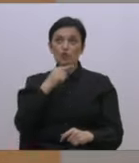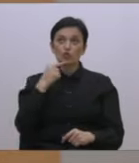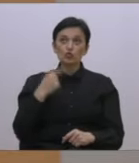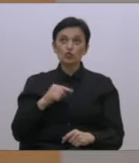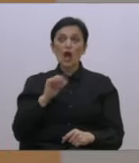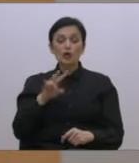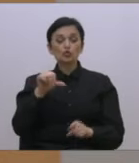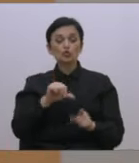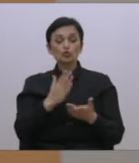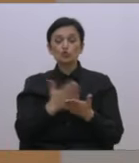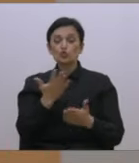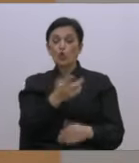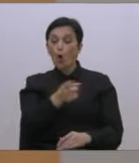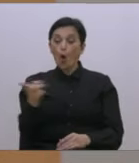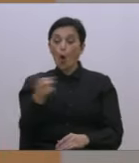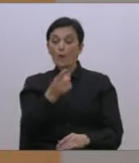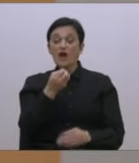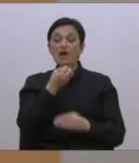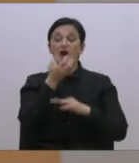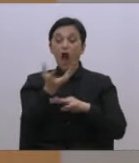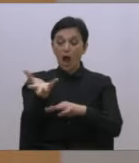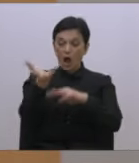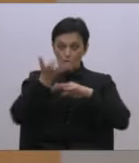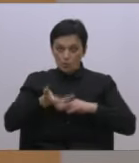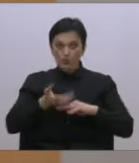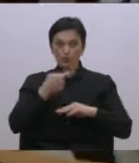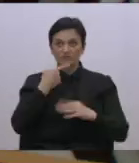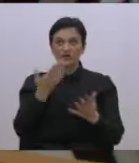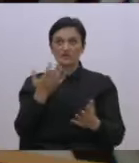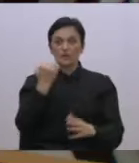რა არის იქნება რომელიღაცა მომთქვათ რამენაირად დიდი მადლობა